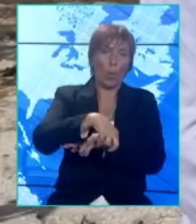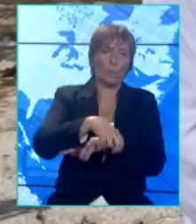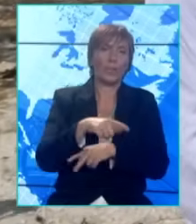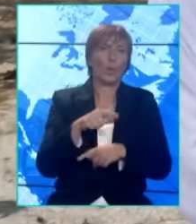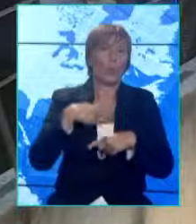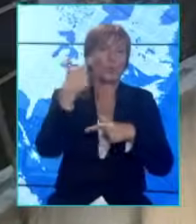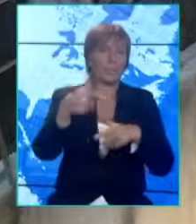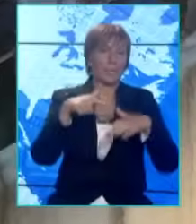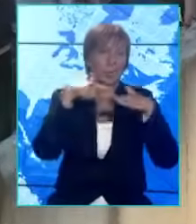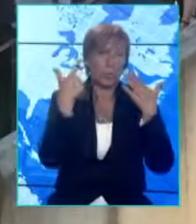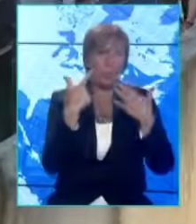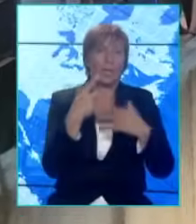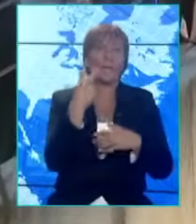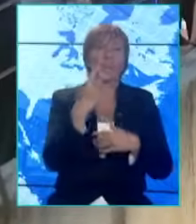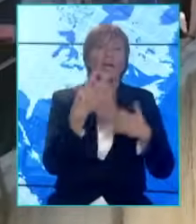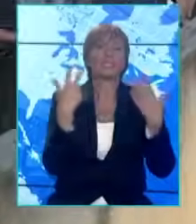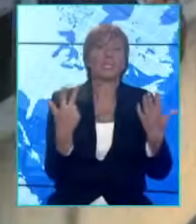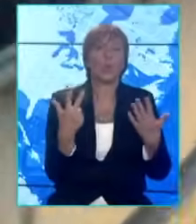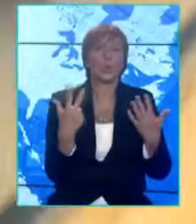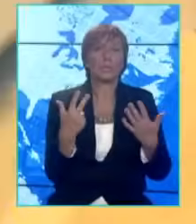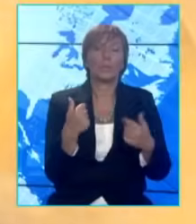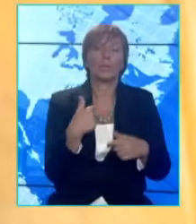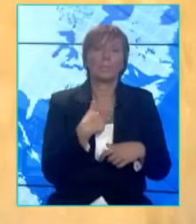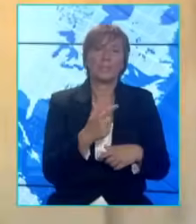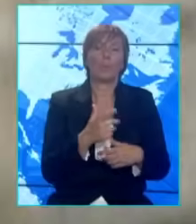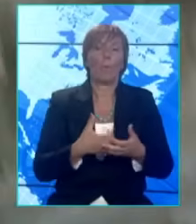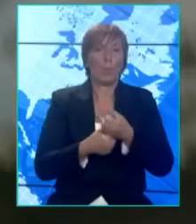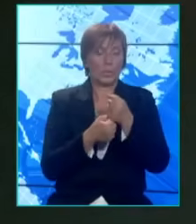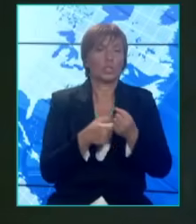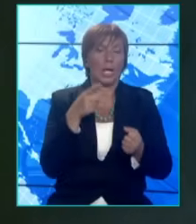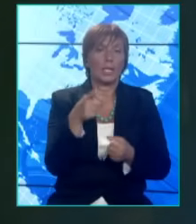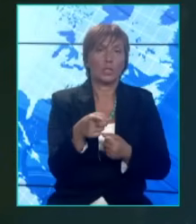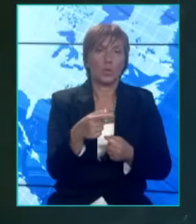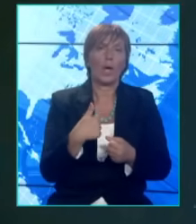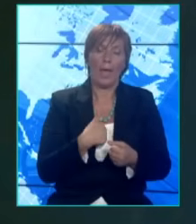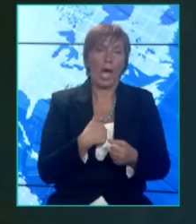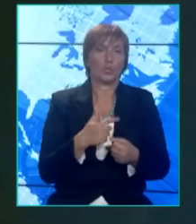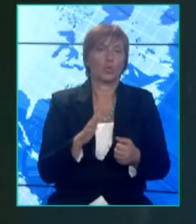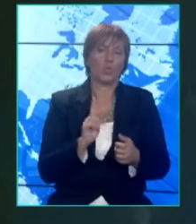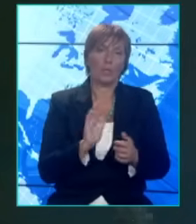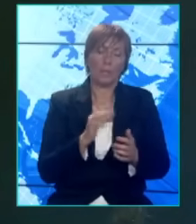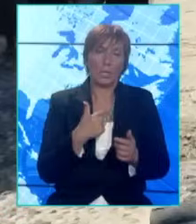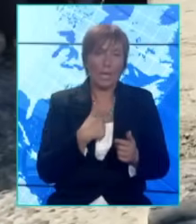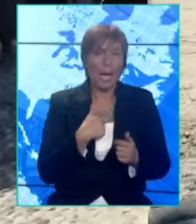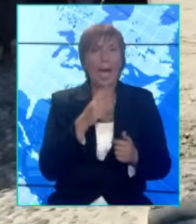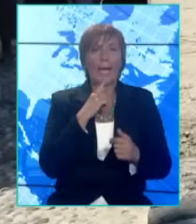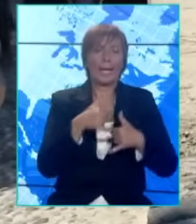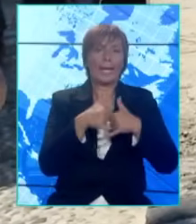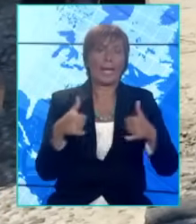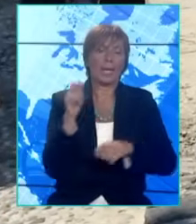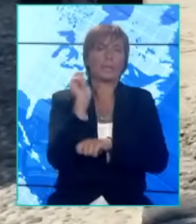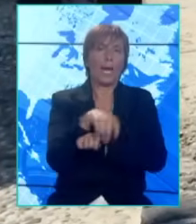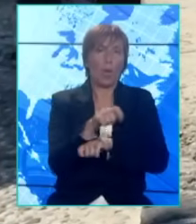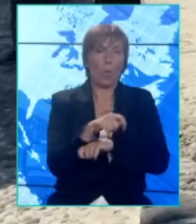Da, skokovi su u 28. Mi smo već podržali tu inicijativu i naravno da ću ja, a siguran sam i gradska